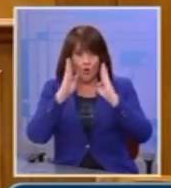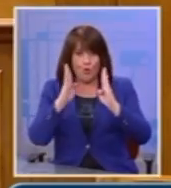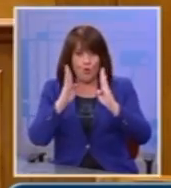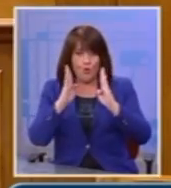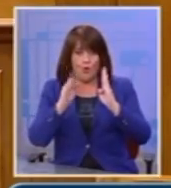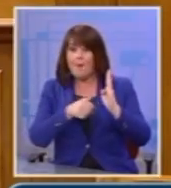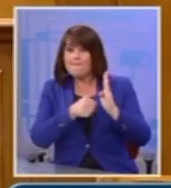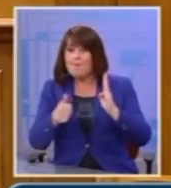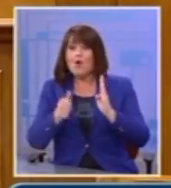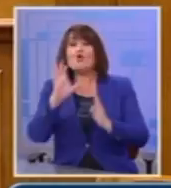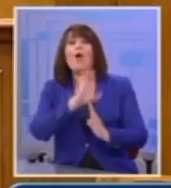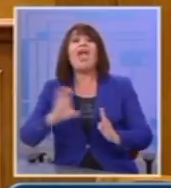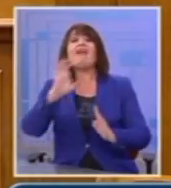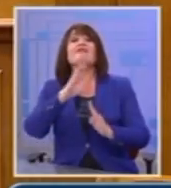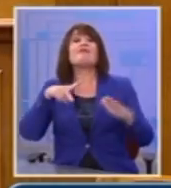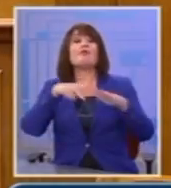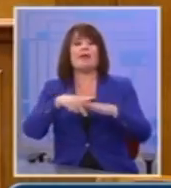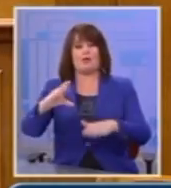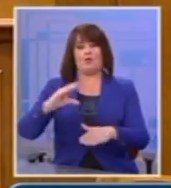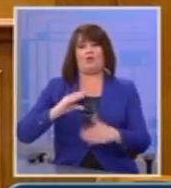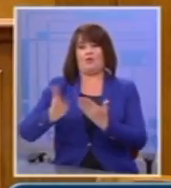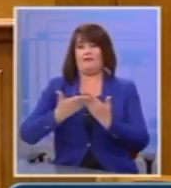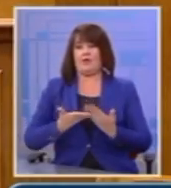Αποκλειστικά στον Ευρωπαϊκό Μηχανισμό Στήριξης.